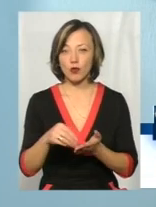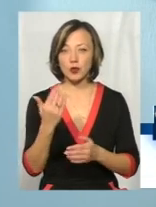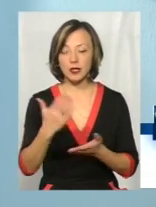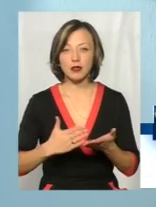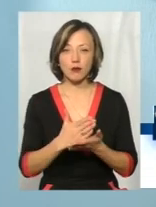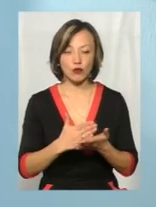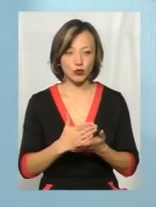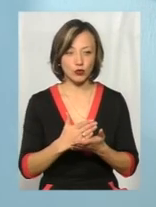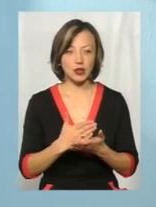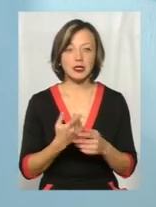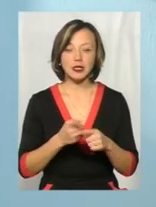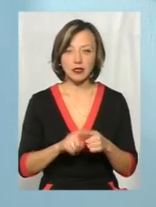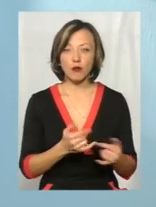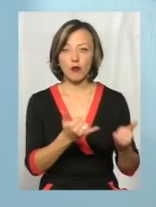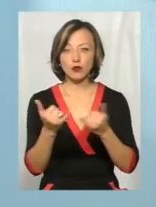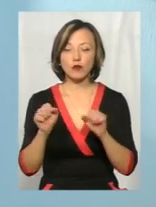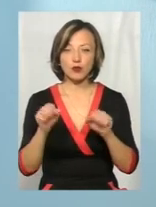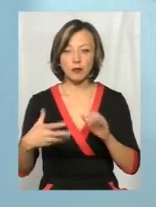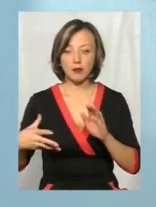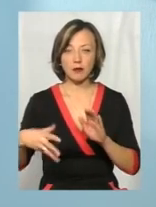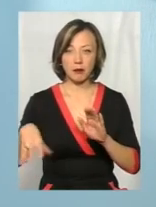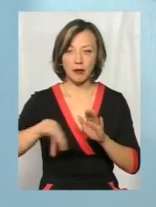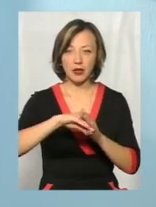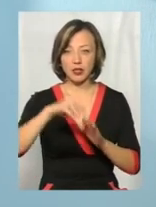послуг. За ці послуги передбачається, що буде платити держава